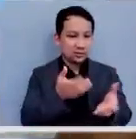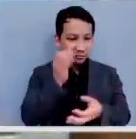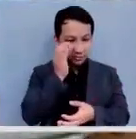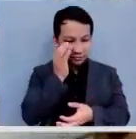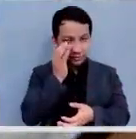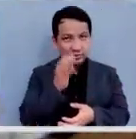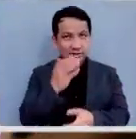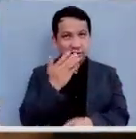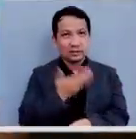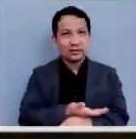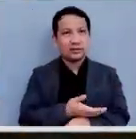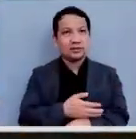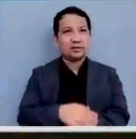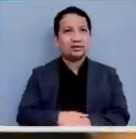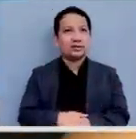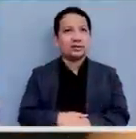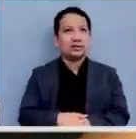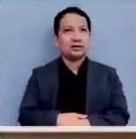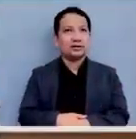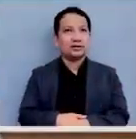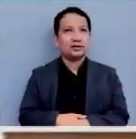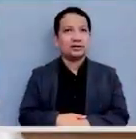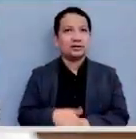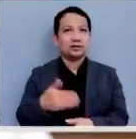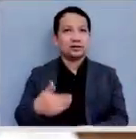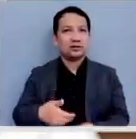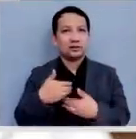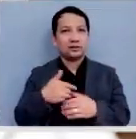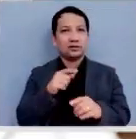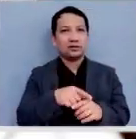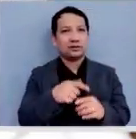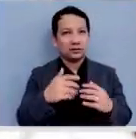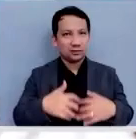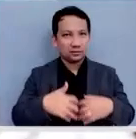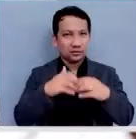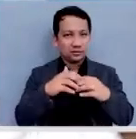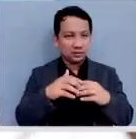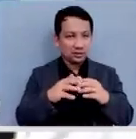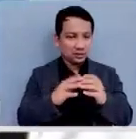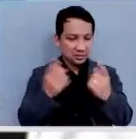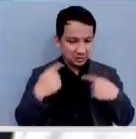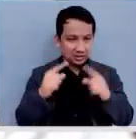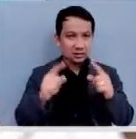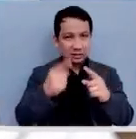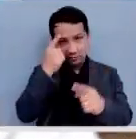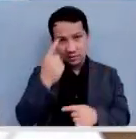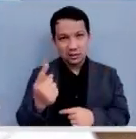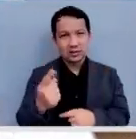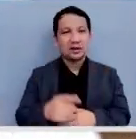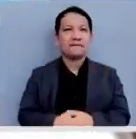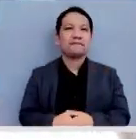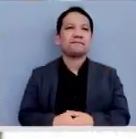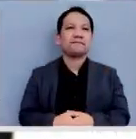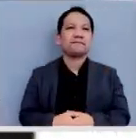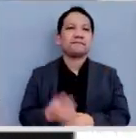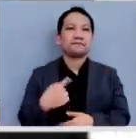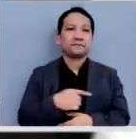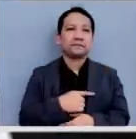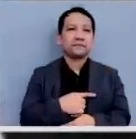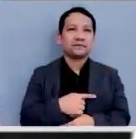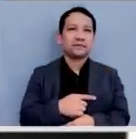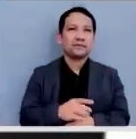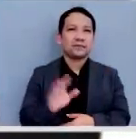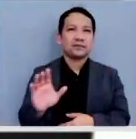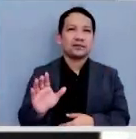ng kanyang anak. Proud pa rin ako kay Mama dahil naitagoy niya kami. Kahit mag-isa lang siya. At then, di